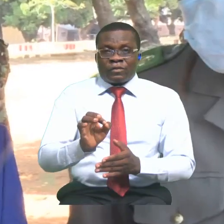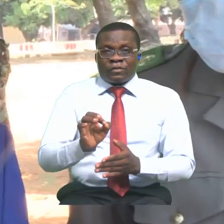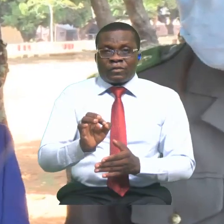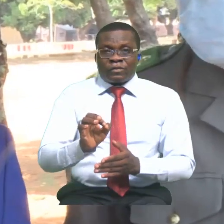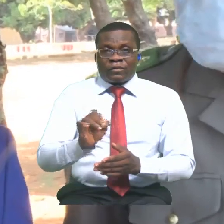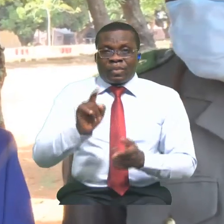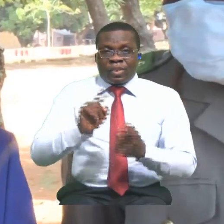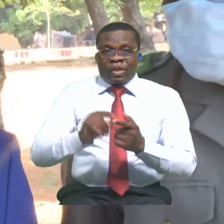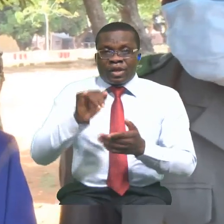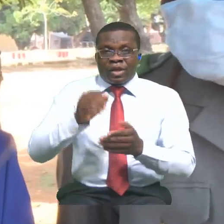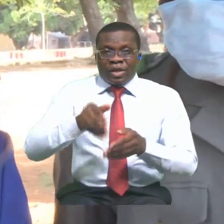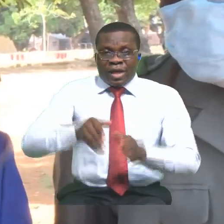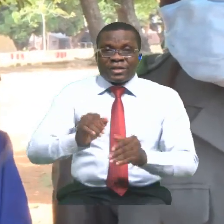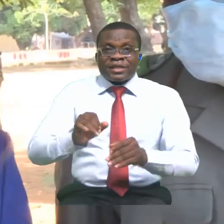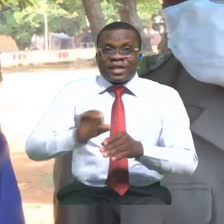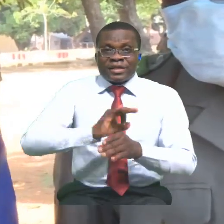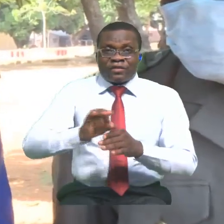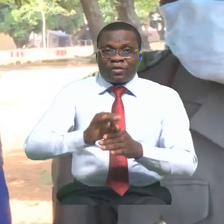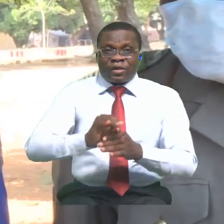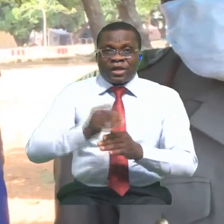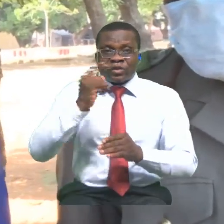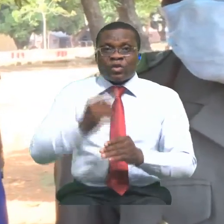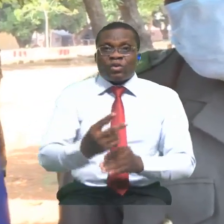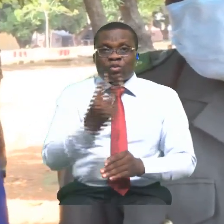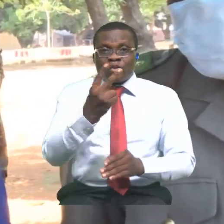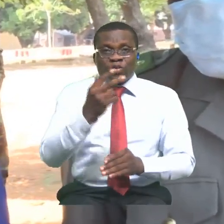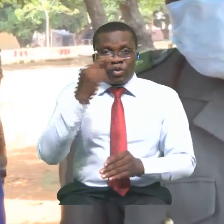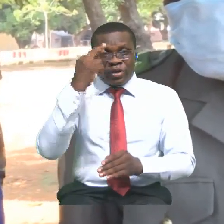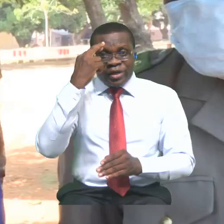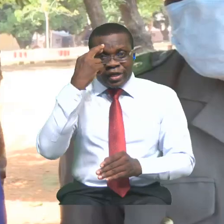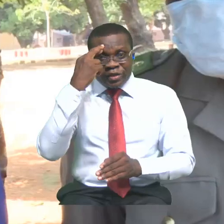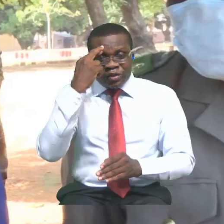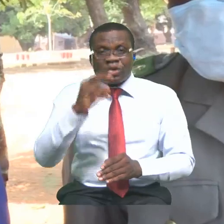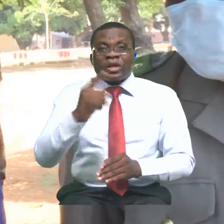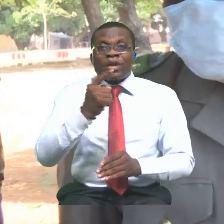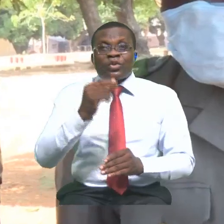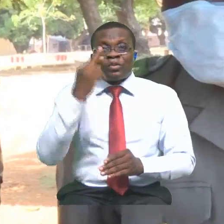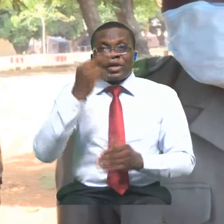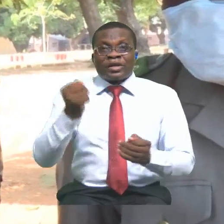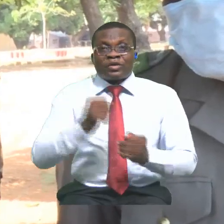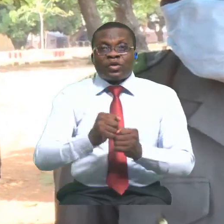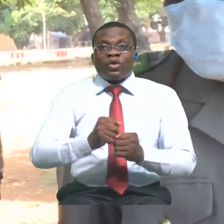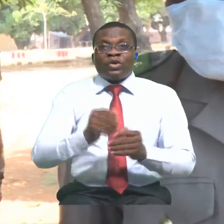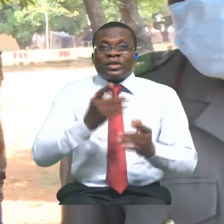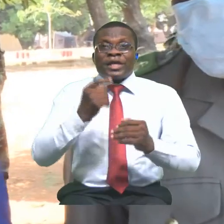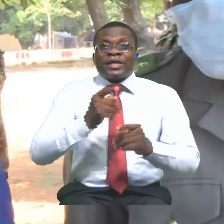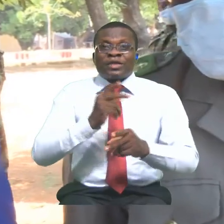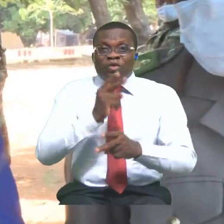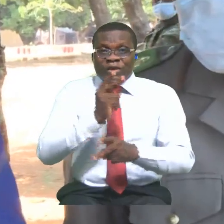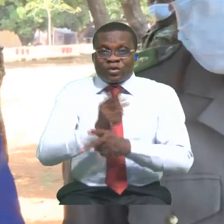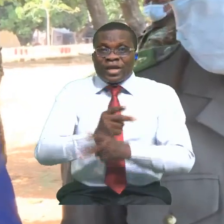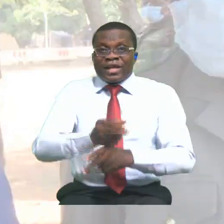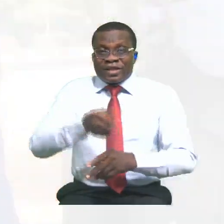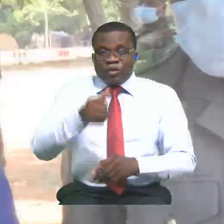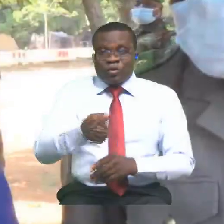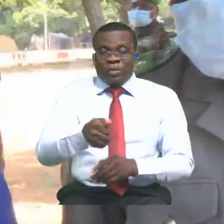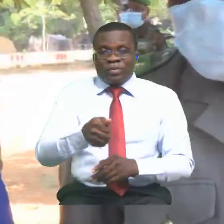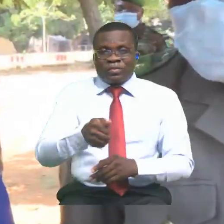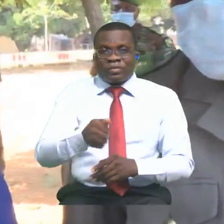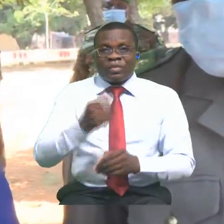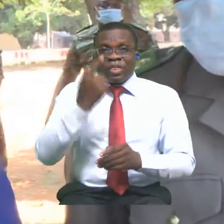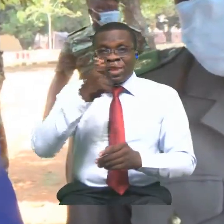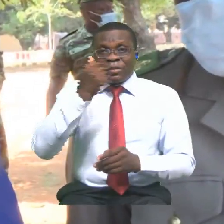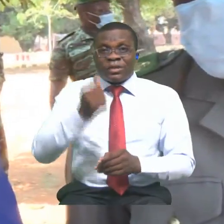accède à cette formation pour deux raisons. La première raison, c'est le self-control. Parce qu'en matière